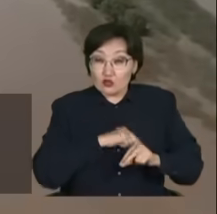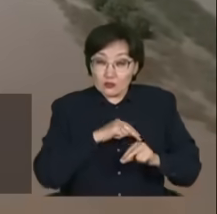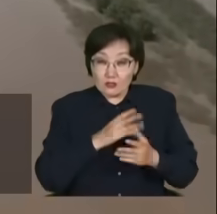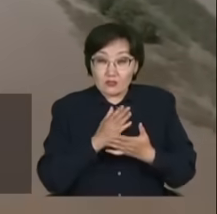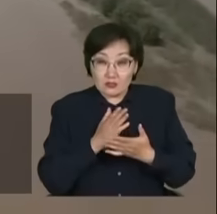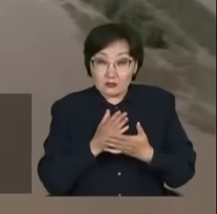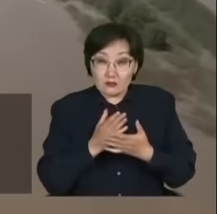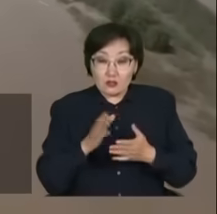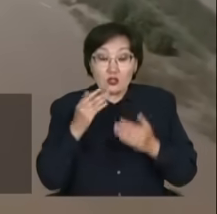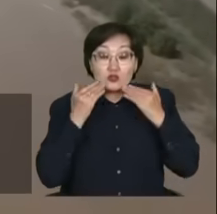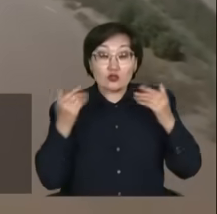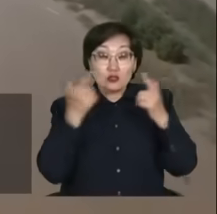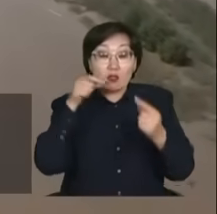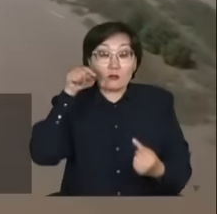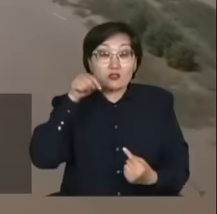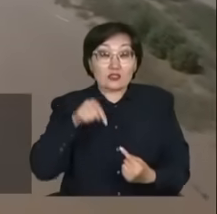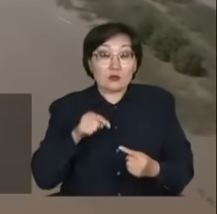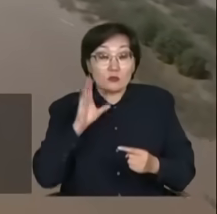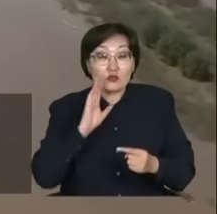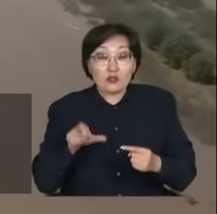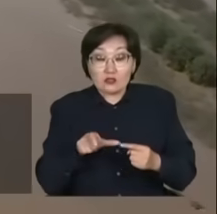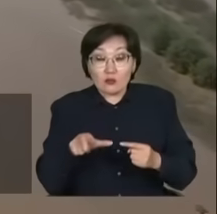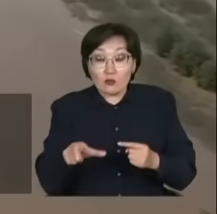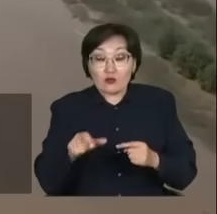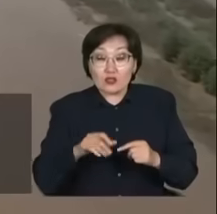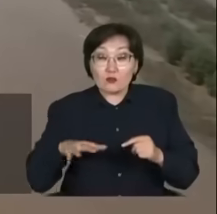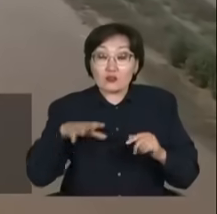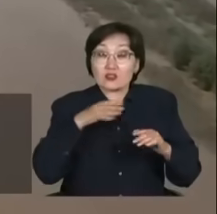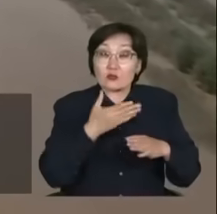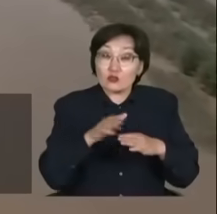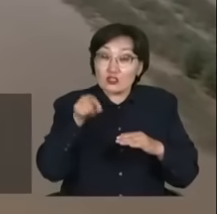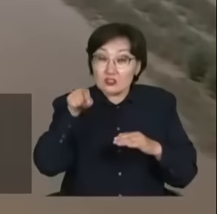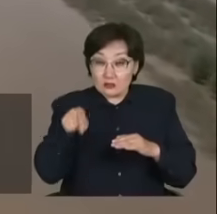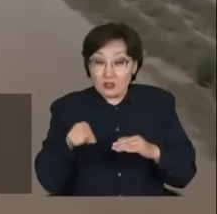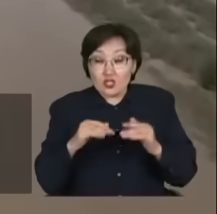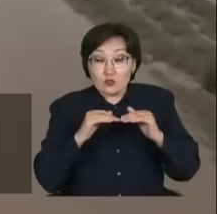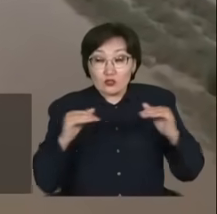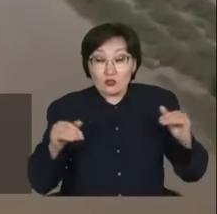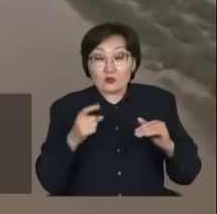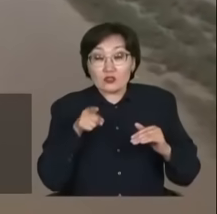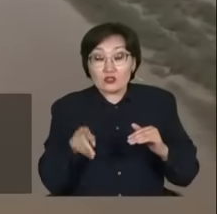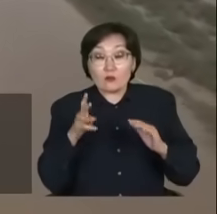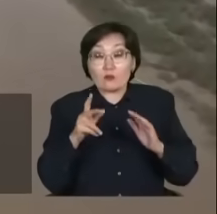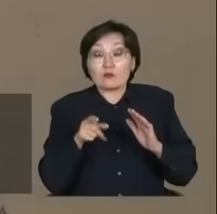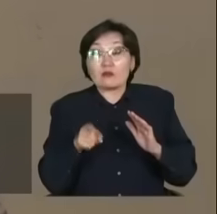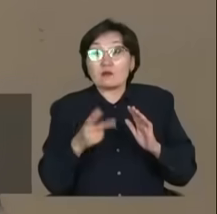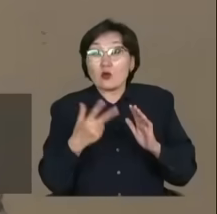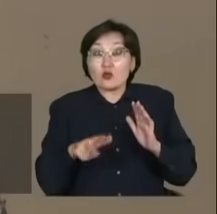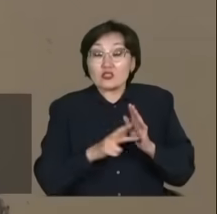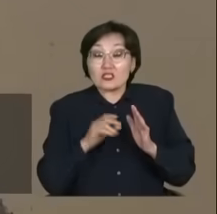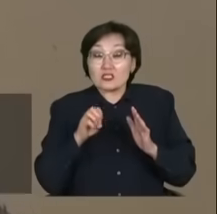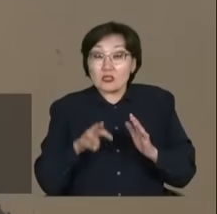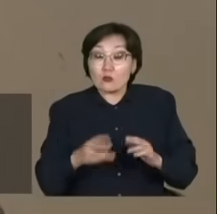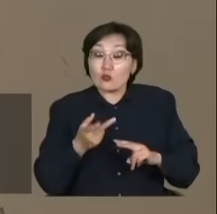жатыр. Ал соңғы ақпарға сүйенсек, жайықтың бұл аймаққа қарасты бөлігінде деңгей 1038 сантиметрге жеткен.